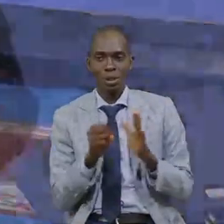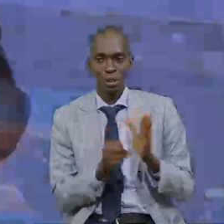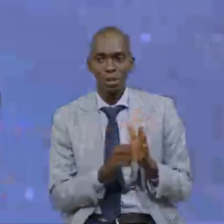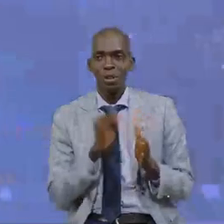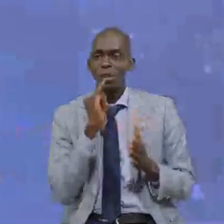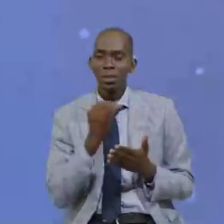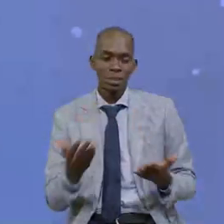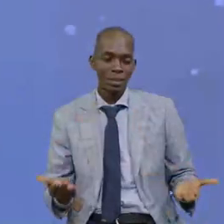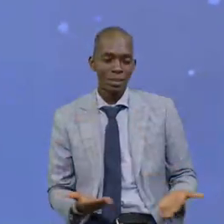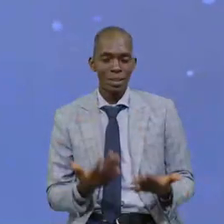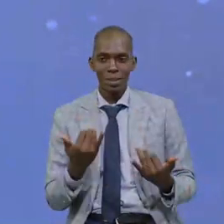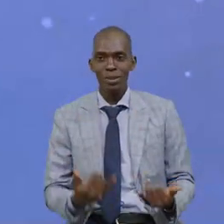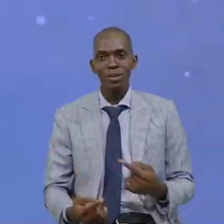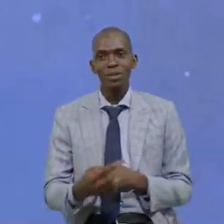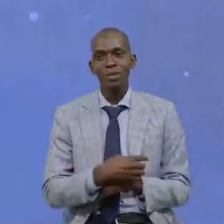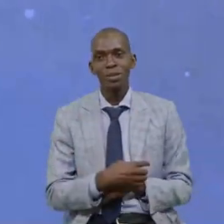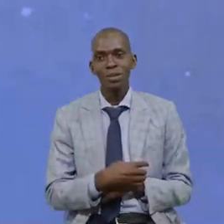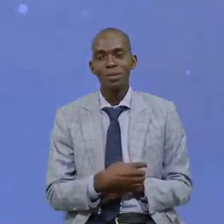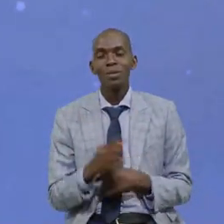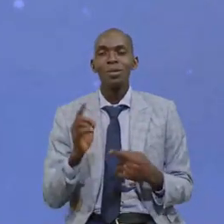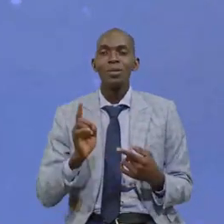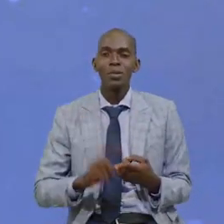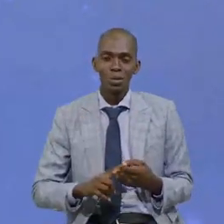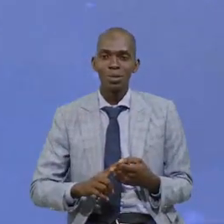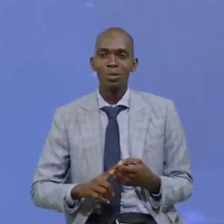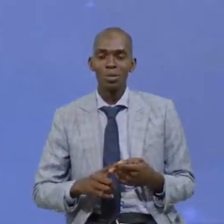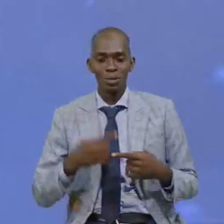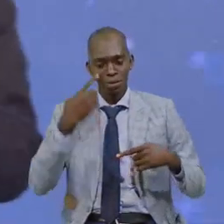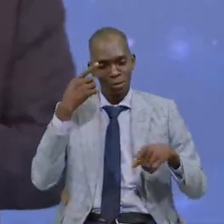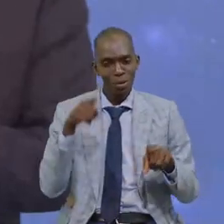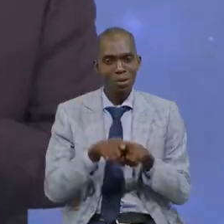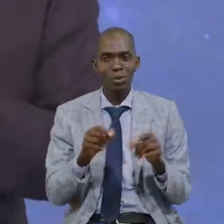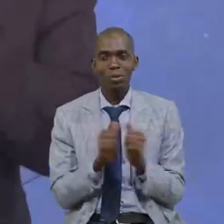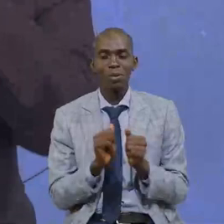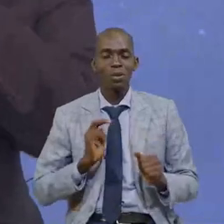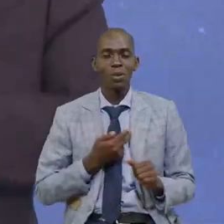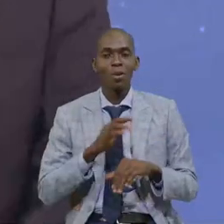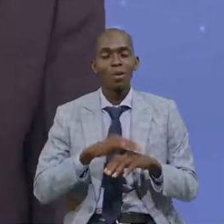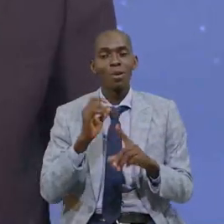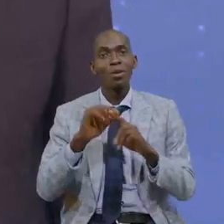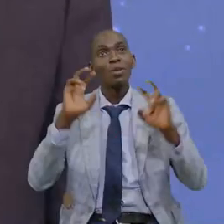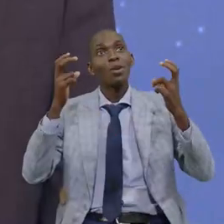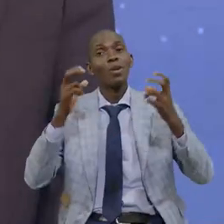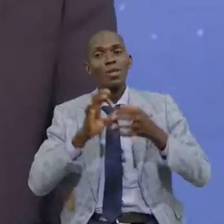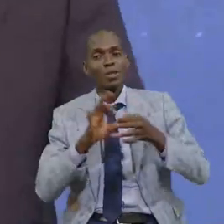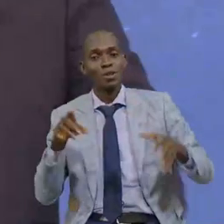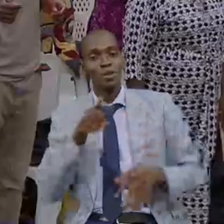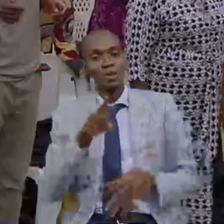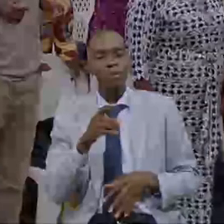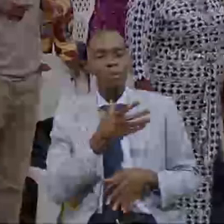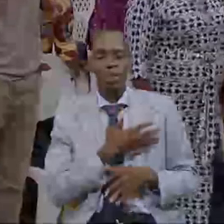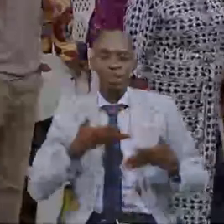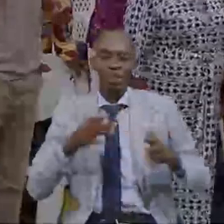l'état d'Edo est là aujourd'hui pour confirmer avec nous, déliez-le